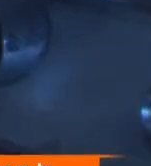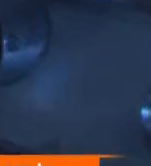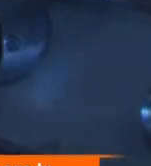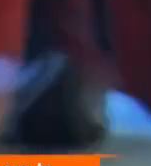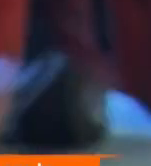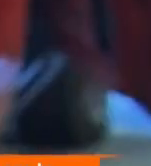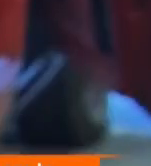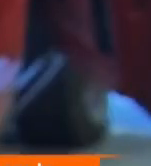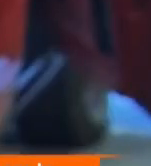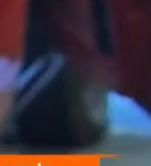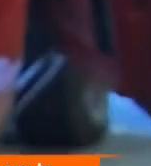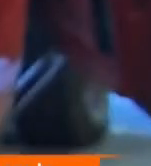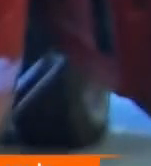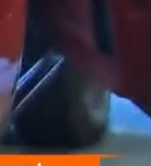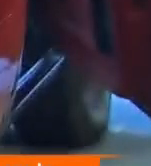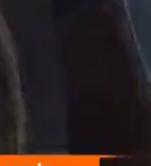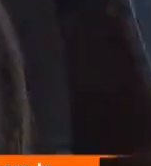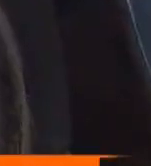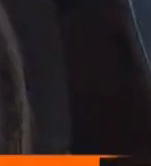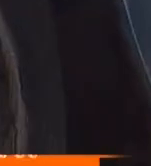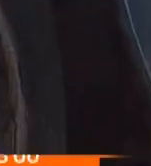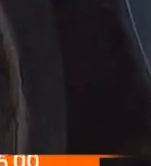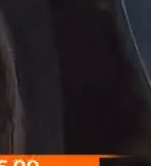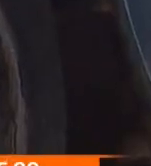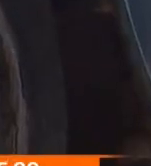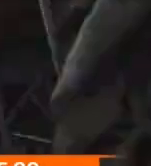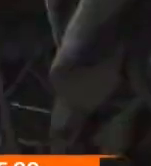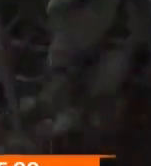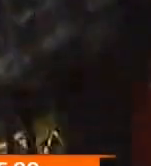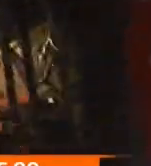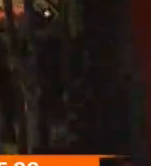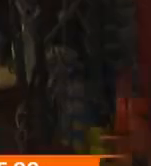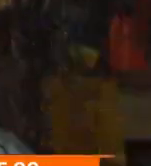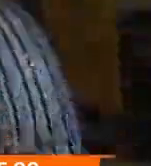İhtiyar delikanlılara gençlik aşısı vuran tamirhane... ...birazdan ATV'de.